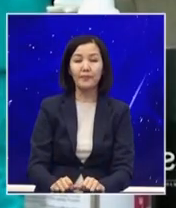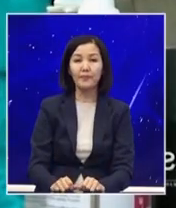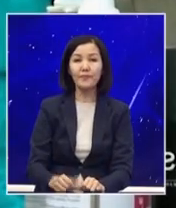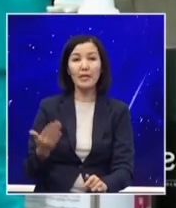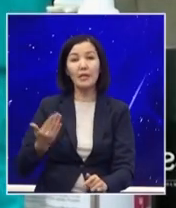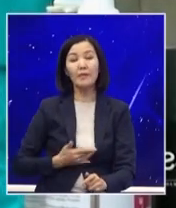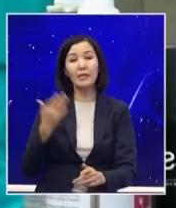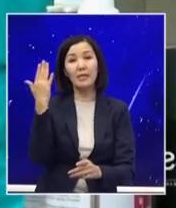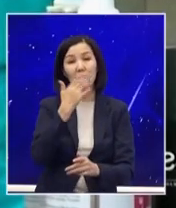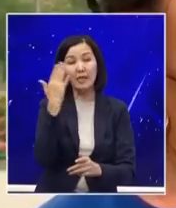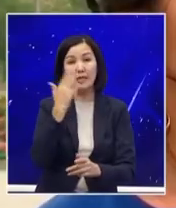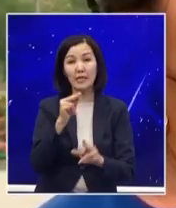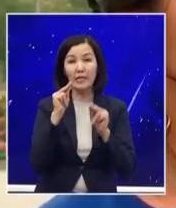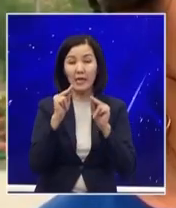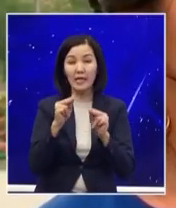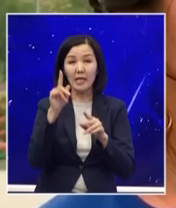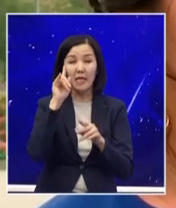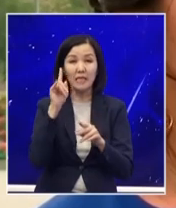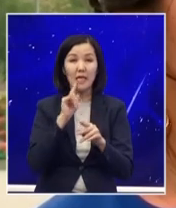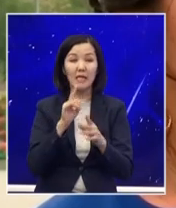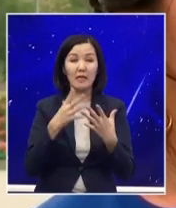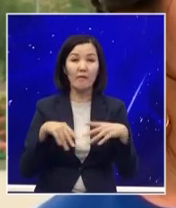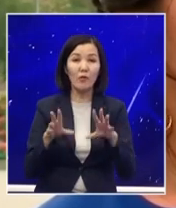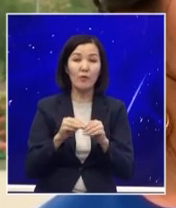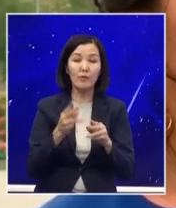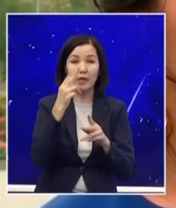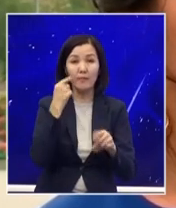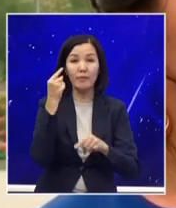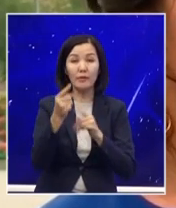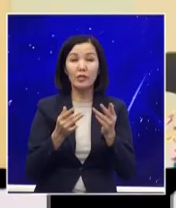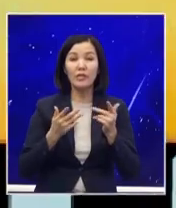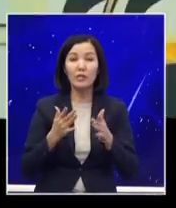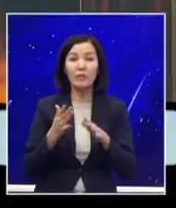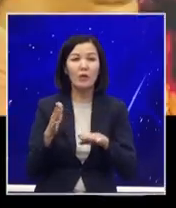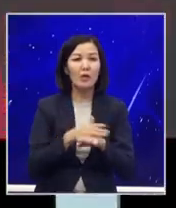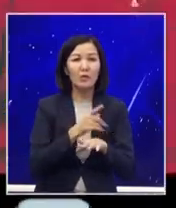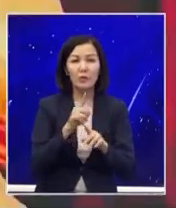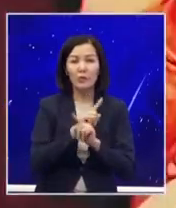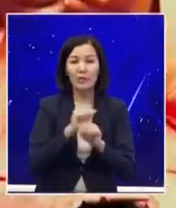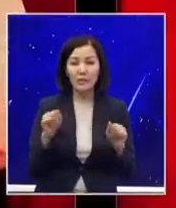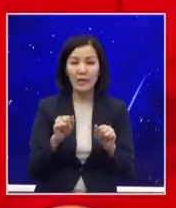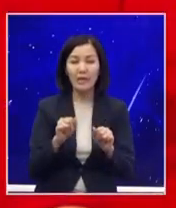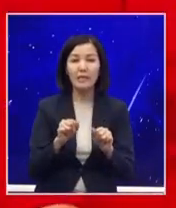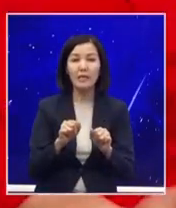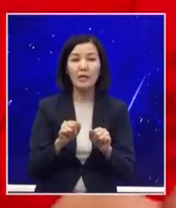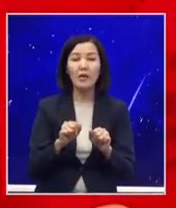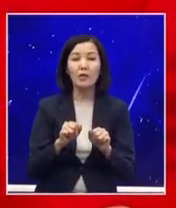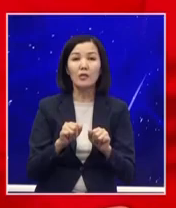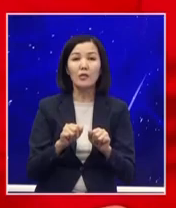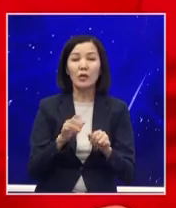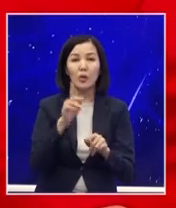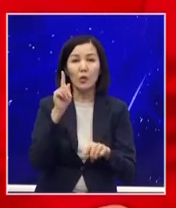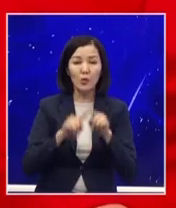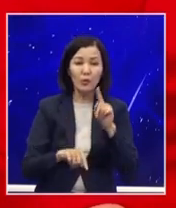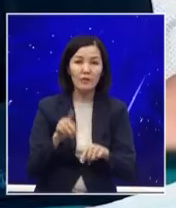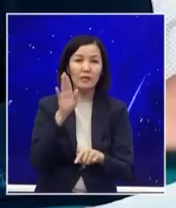Комедийная картина передает реалии казахского общества. Обычаи требуют от девушки не затягивать замужеством. Их голосу вторят родители, родственники и